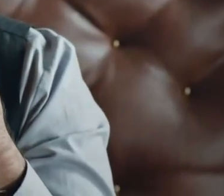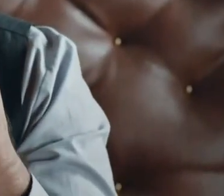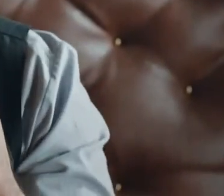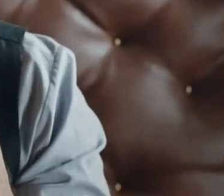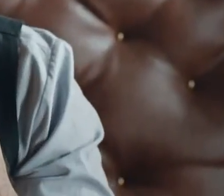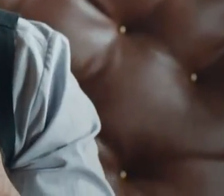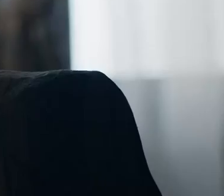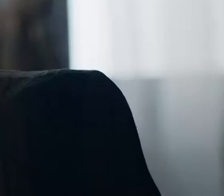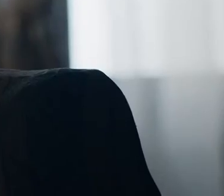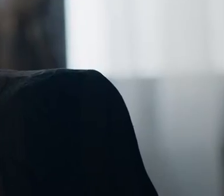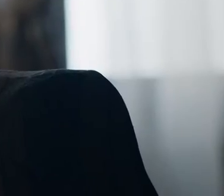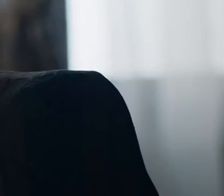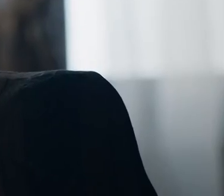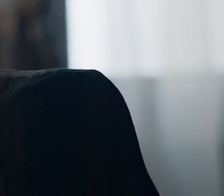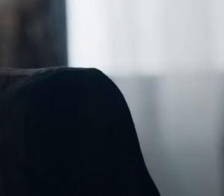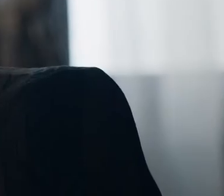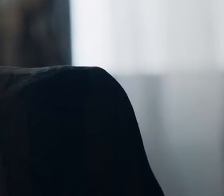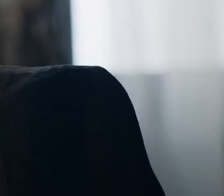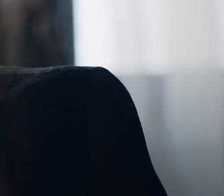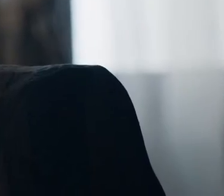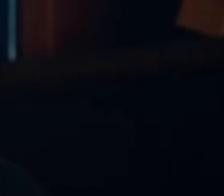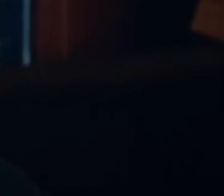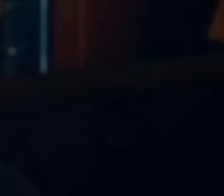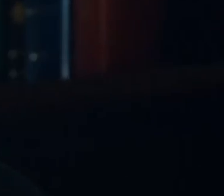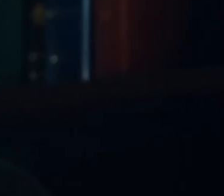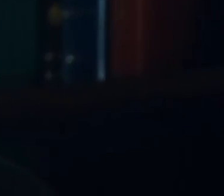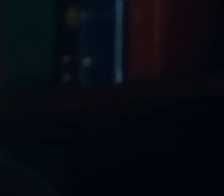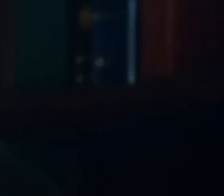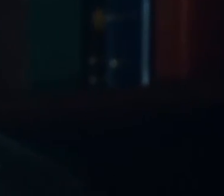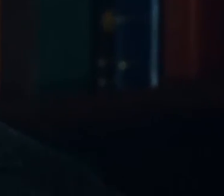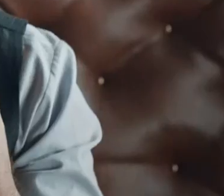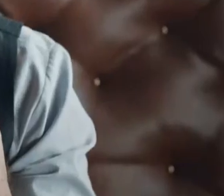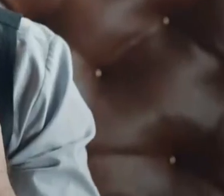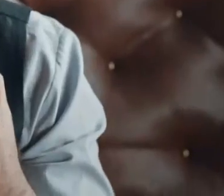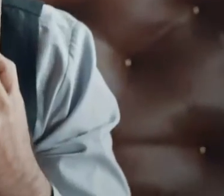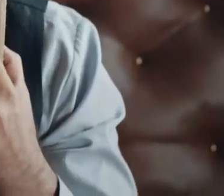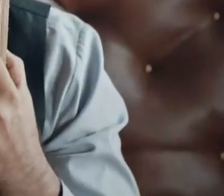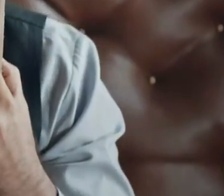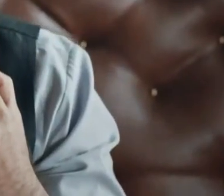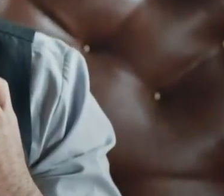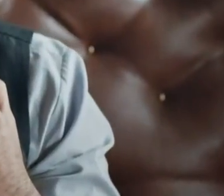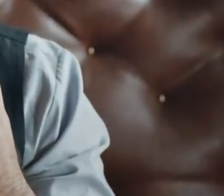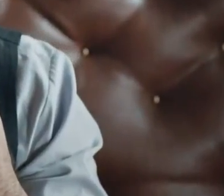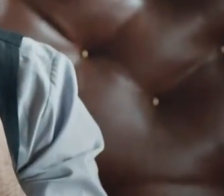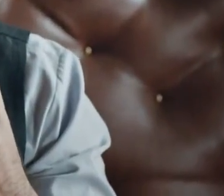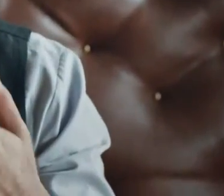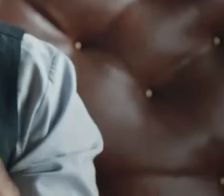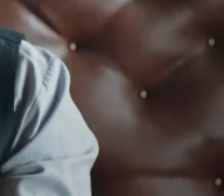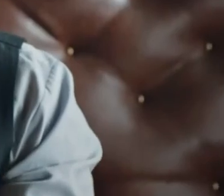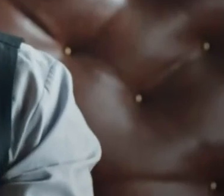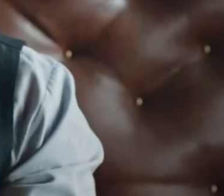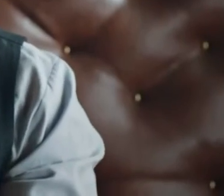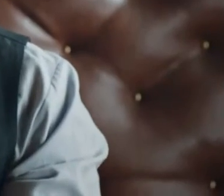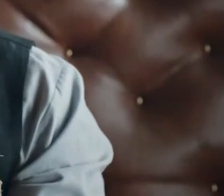Bunu birkaç kere yaptı. Bıyıklı gülümsüyor. O kadı cezbe kapılmış Kur'an'ı koklarken Mustafa